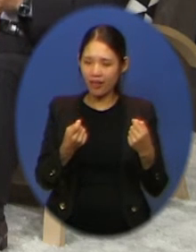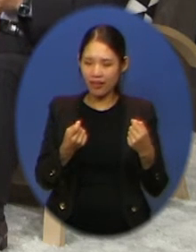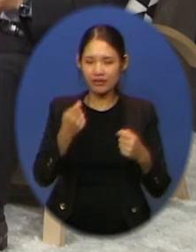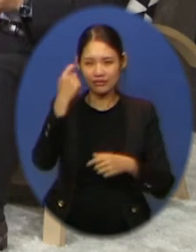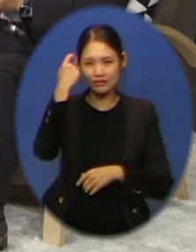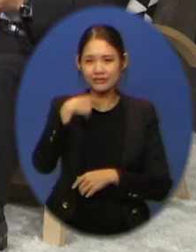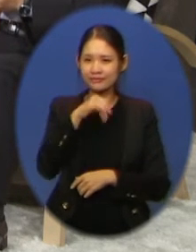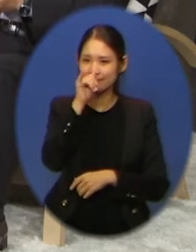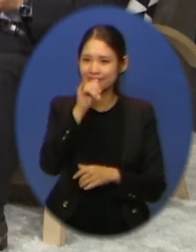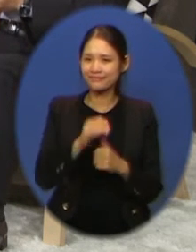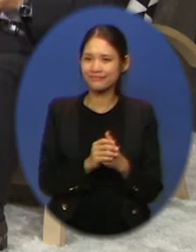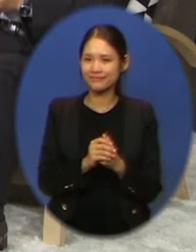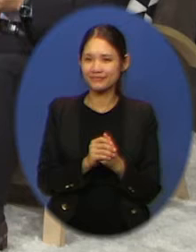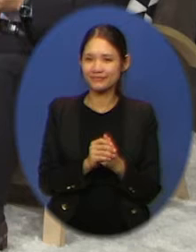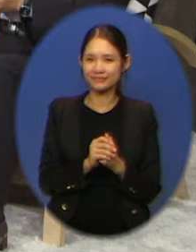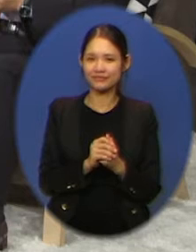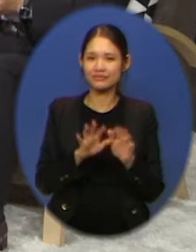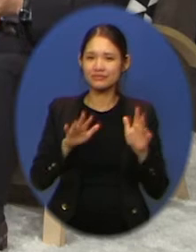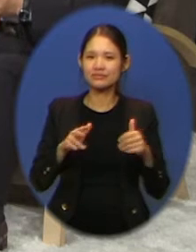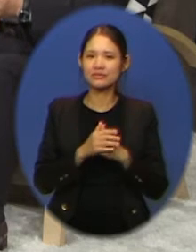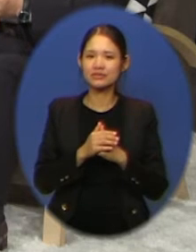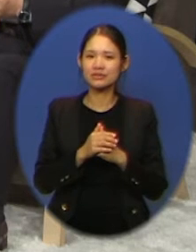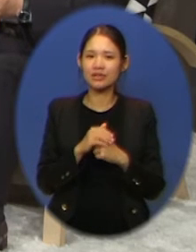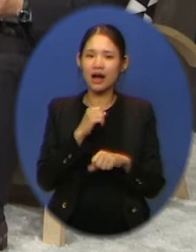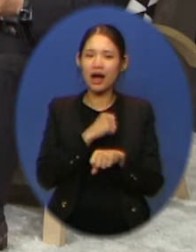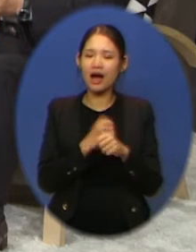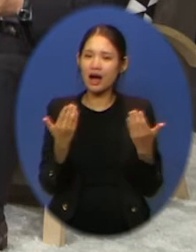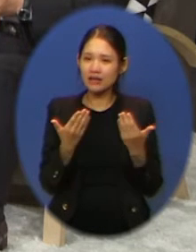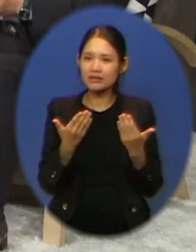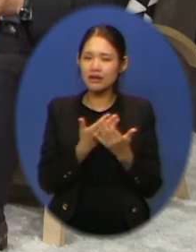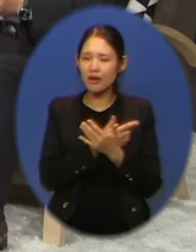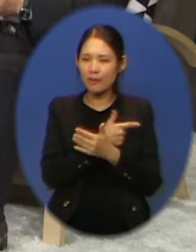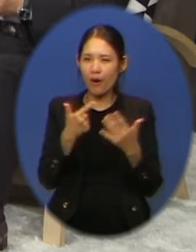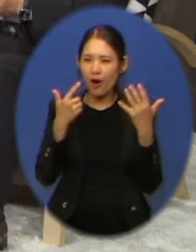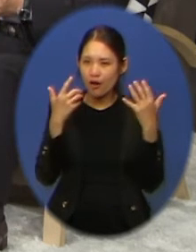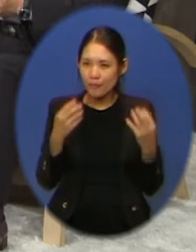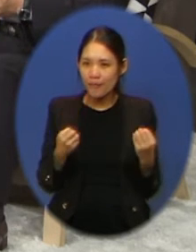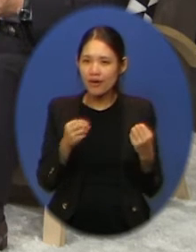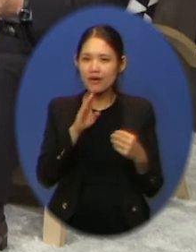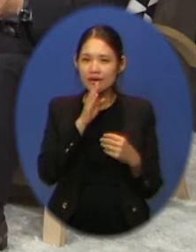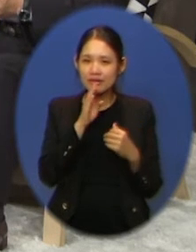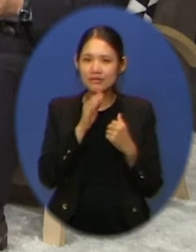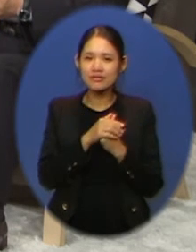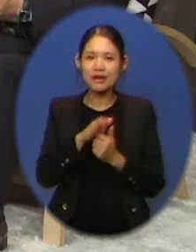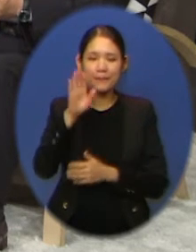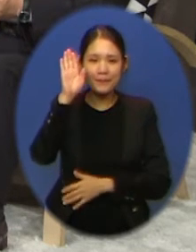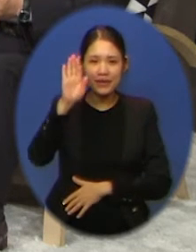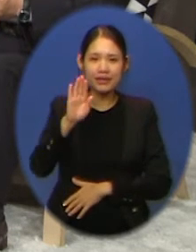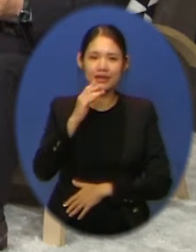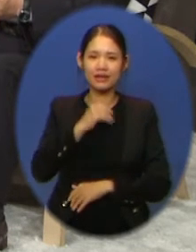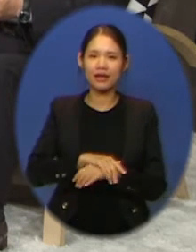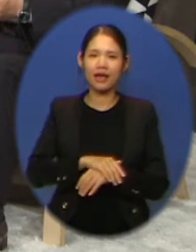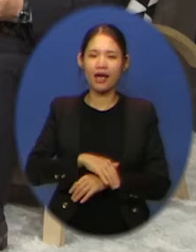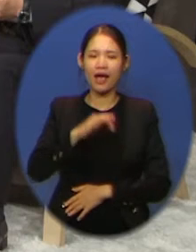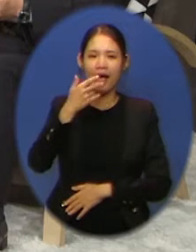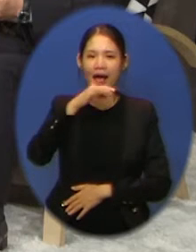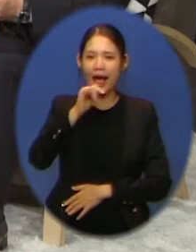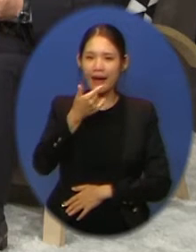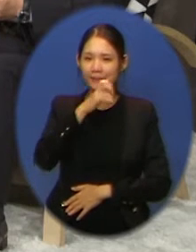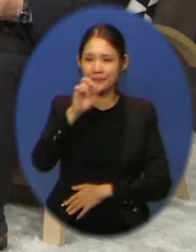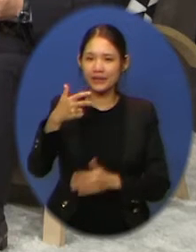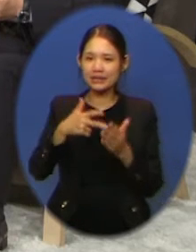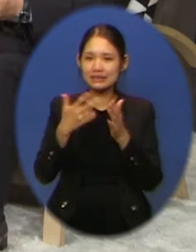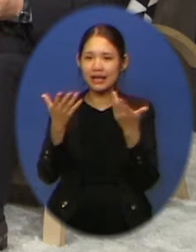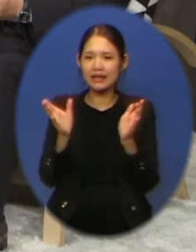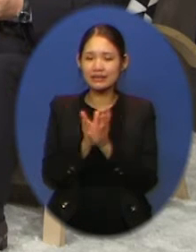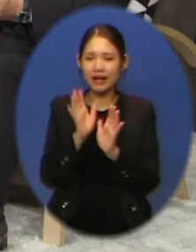있는데요. 자, 우선 지금 하고 계시는 게 굉장히 한국에서 많습니다. 아, 미래 한미재단 이사장을 하고 계시고요.